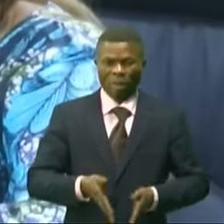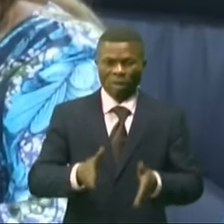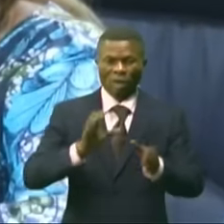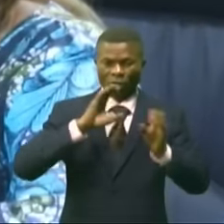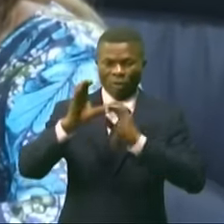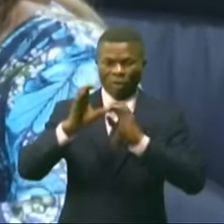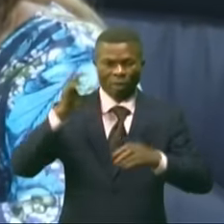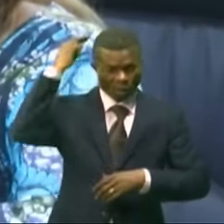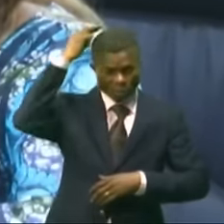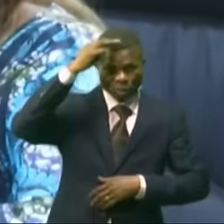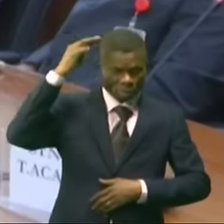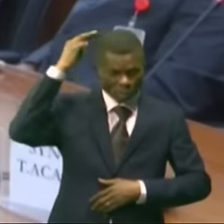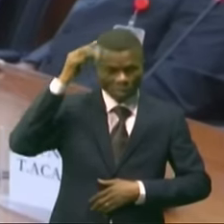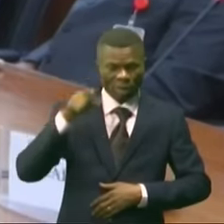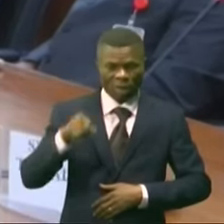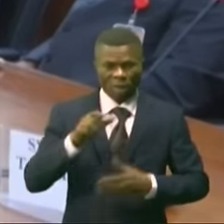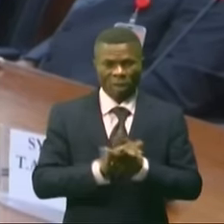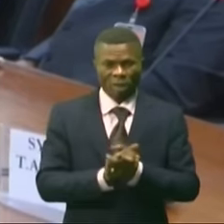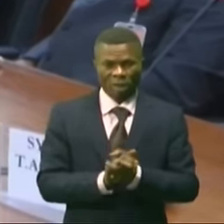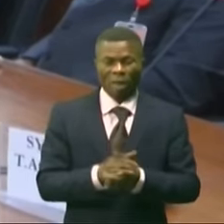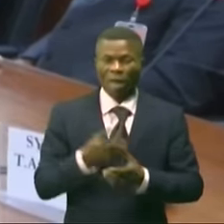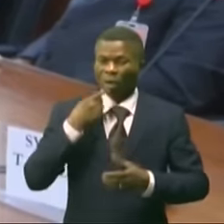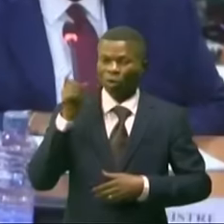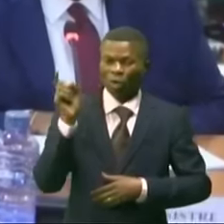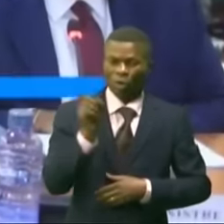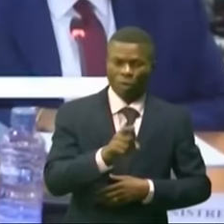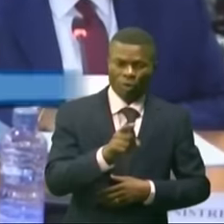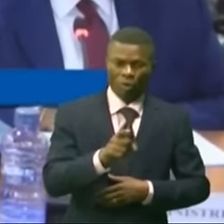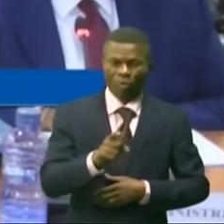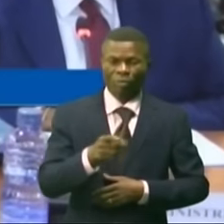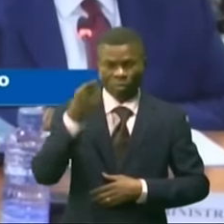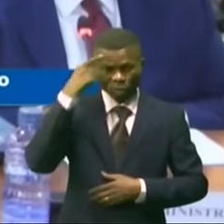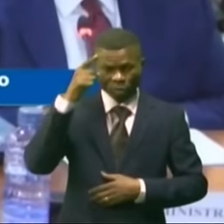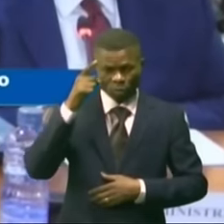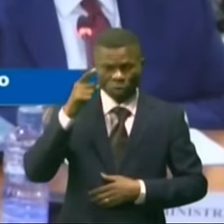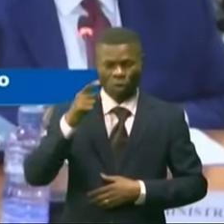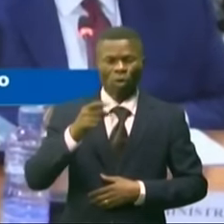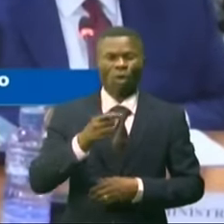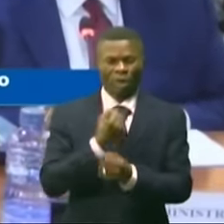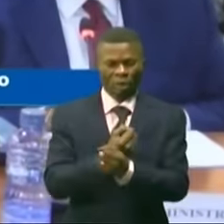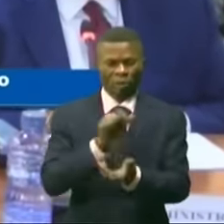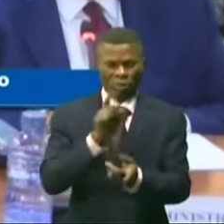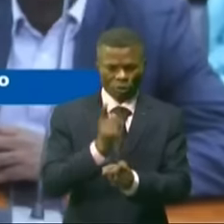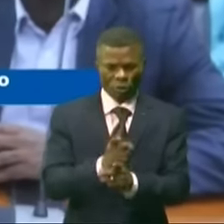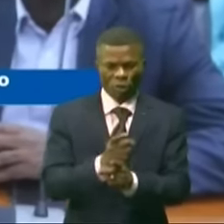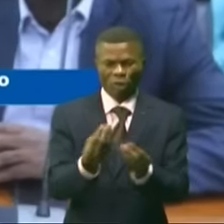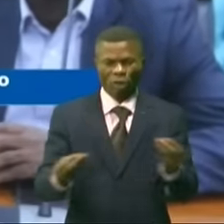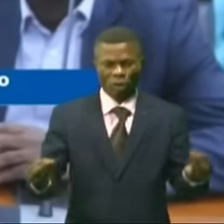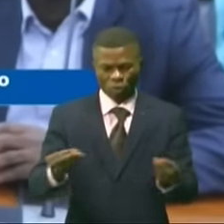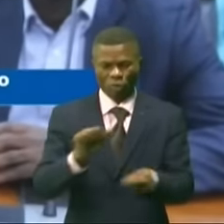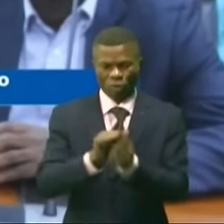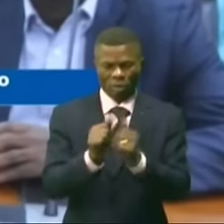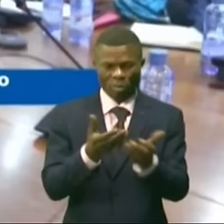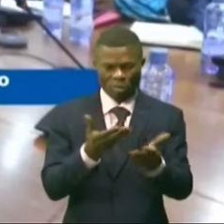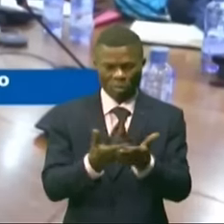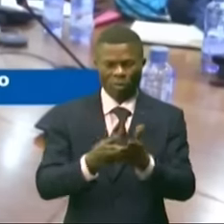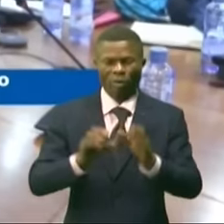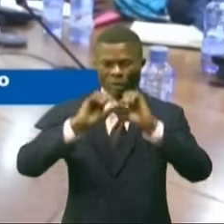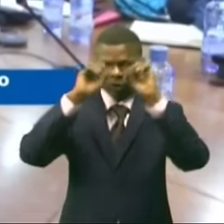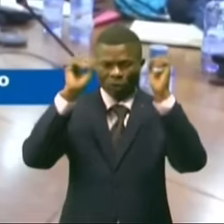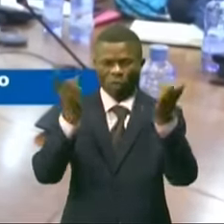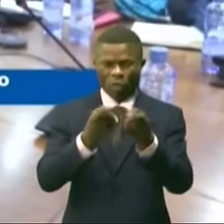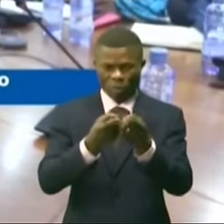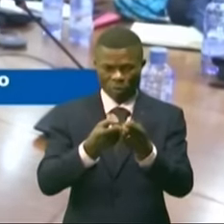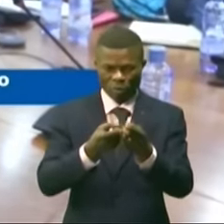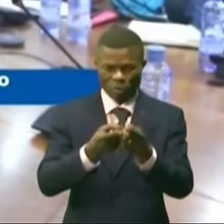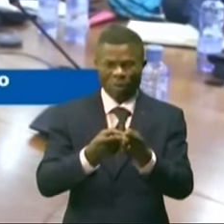communication Jean-Pierre Bemba a instruit pour qu'unous dit soit fait pour dégager les responsabilités de tout un chacun